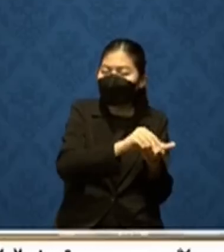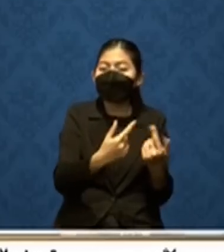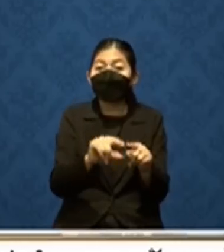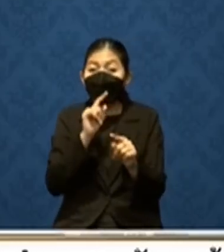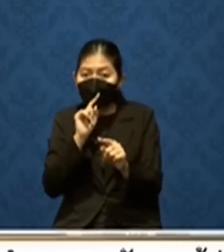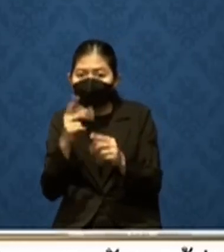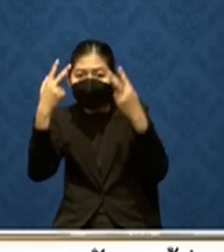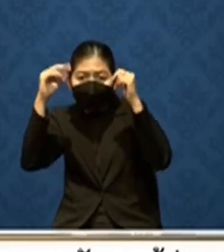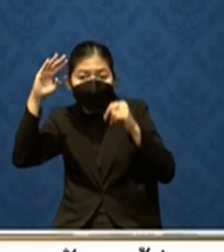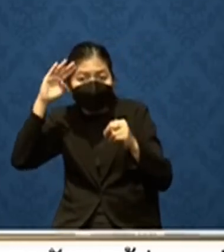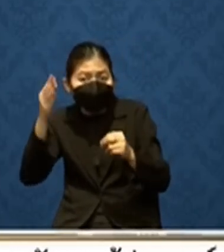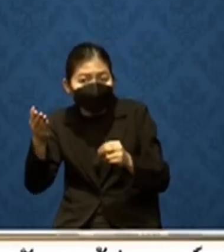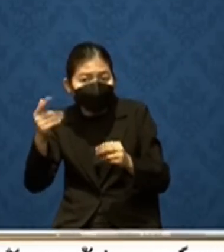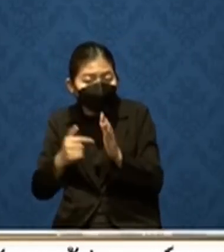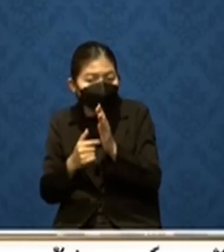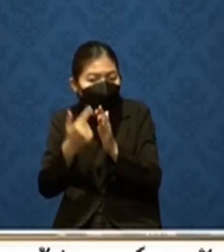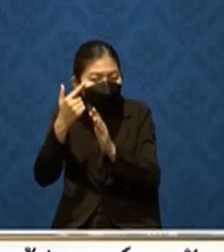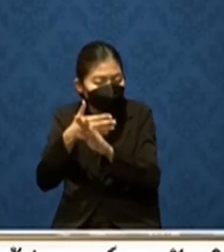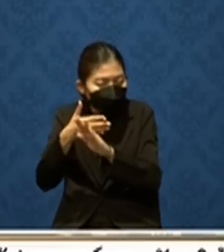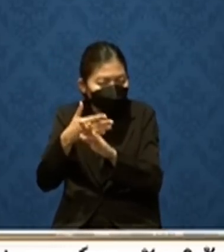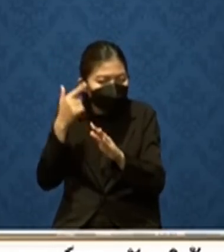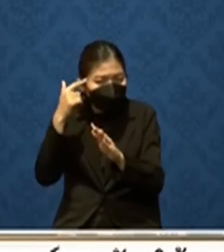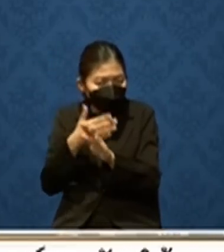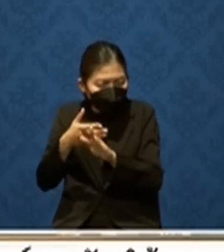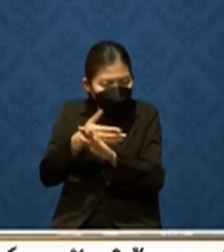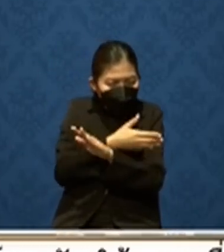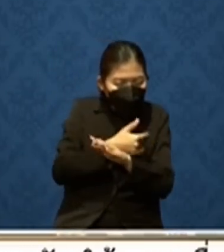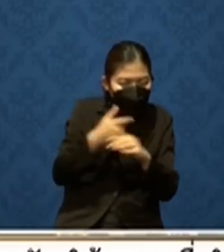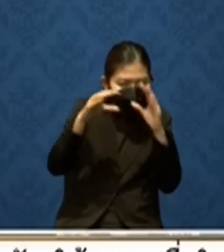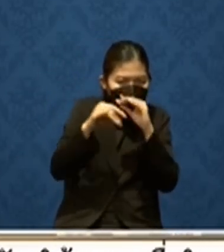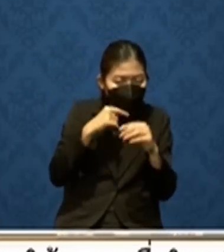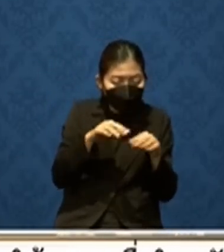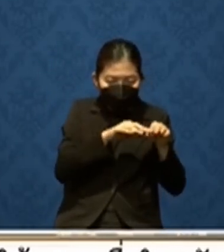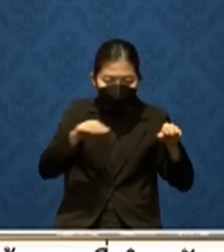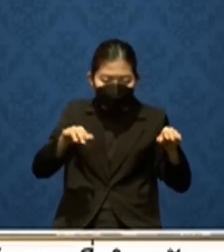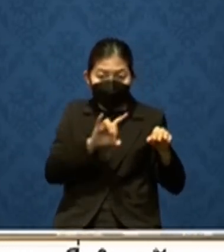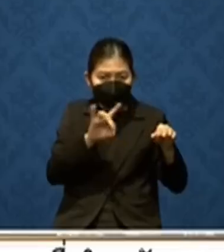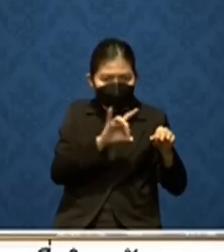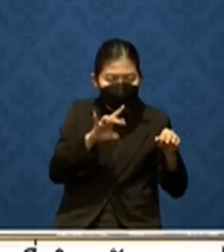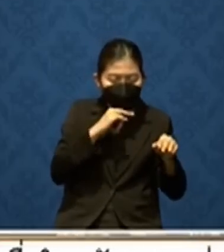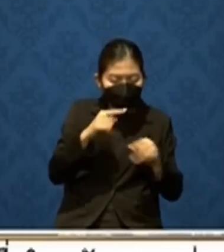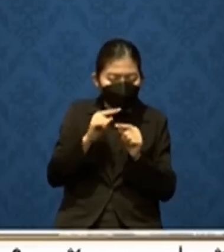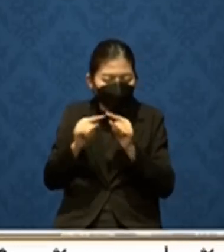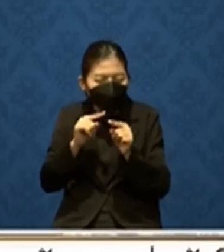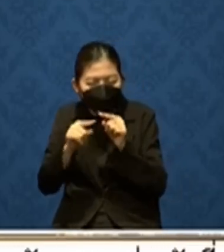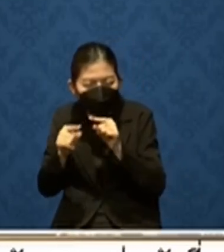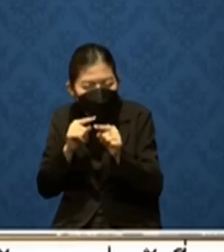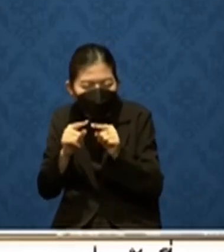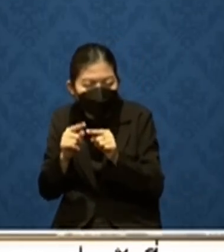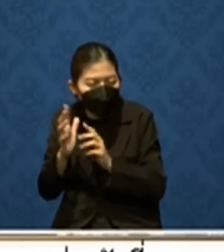ครับอ่านกลอนคืนวันสุดท้ายยังเป็น /ร้อยอยู่นะท่านอาจนะครับมีการต่อรองกันอย่างมากมาย